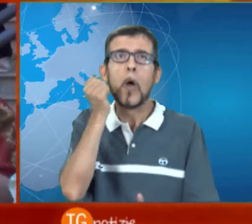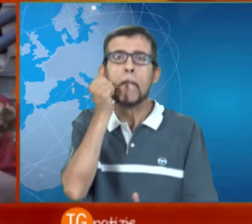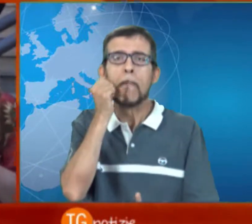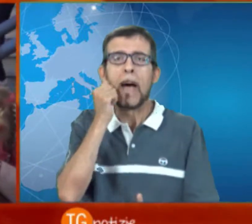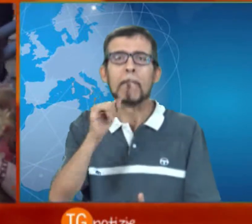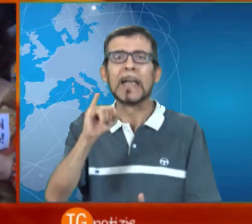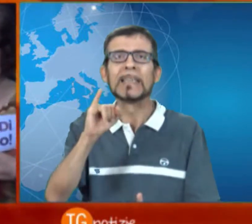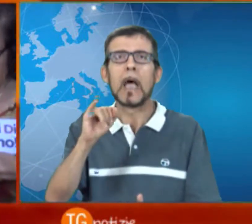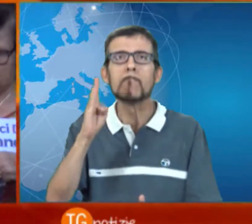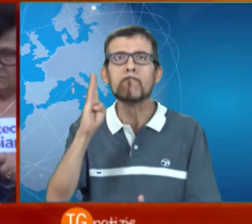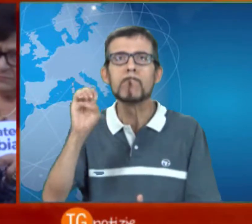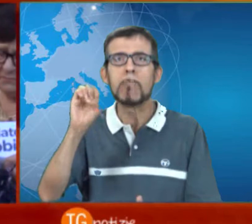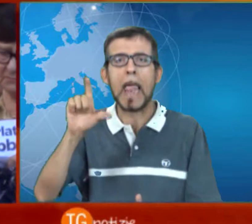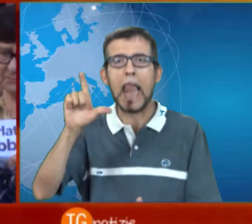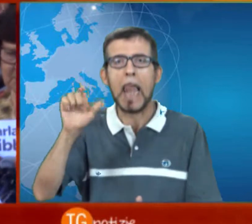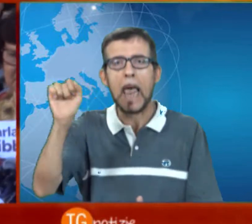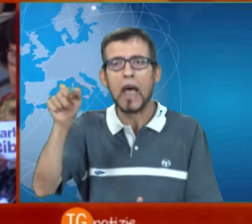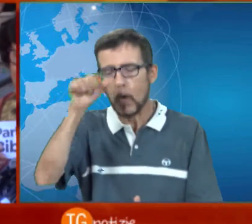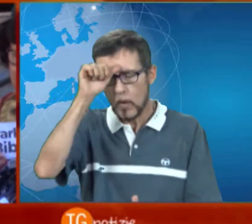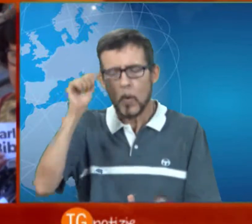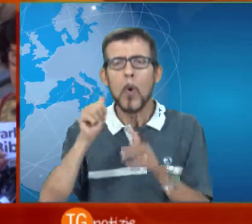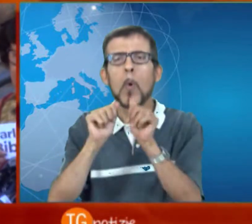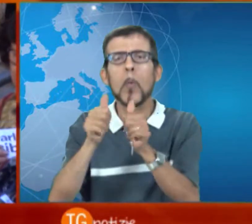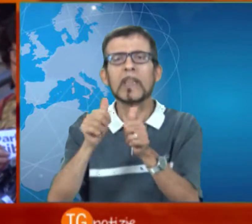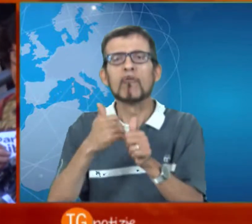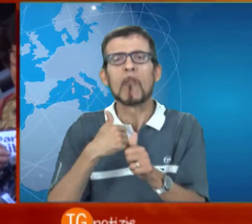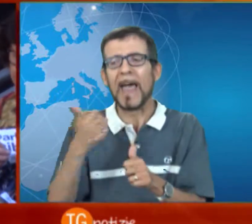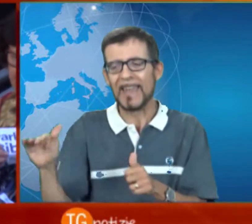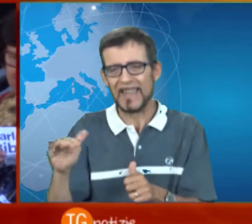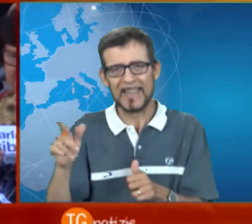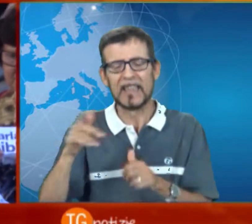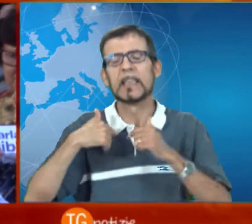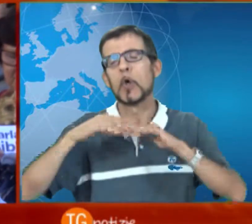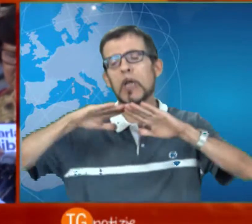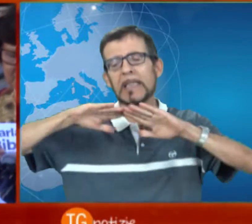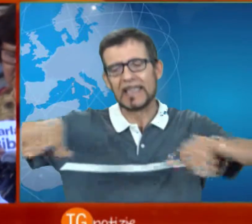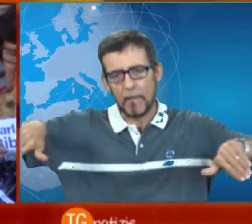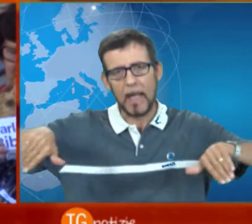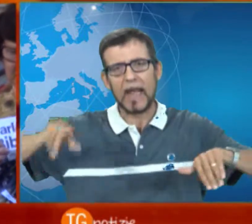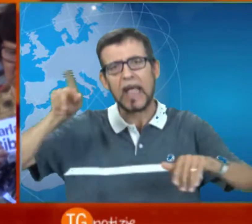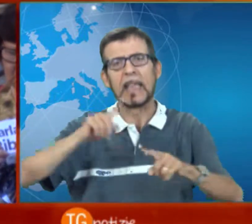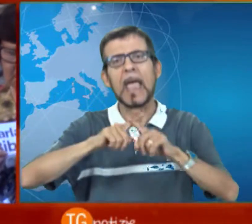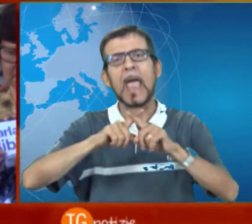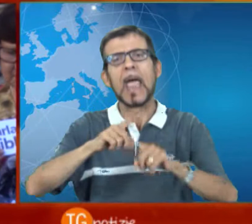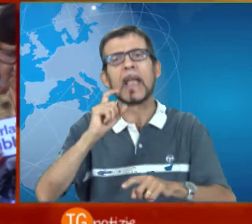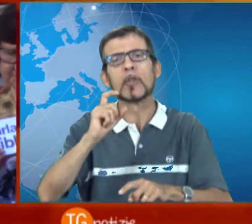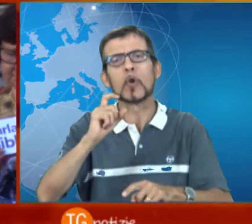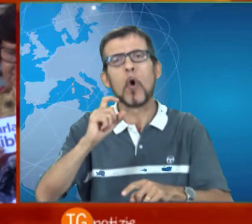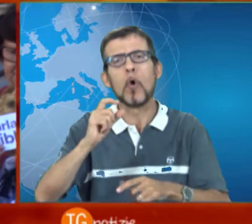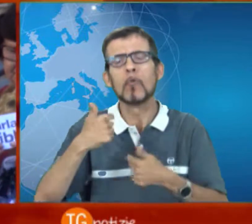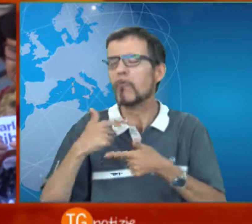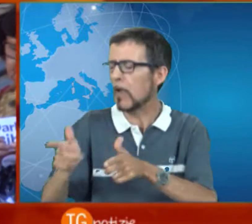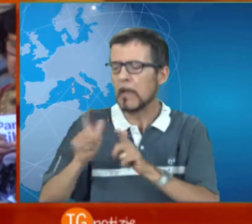di Isabella. Quando avevo 11 anni mi sono separata. L'ex coniuge non mi ha mai permesso di